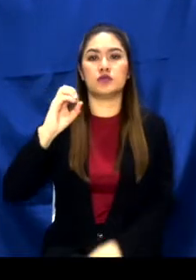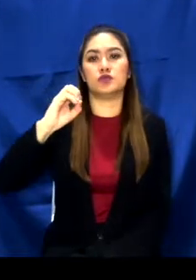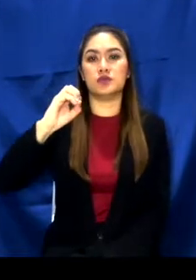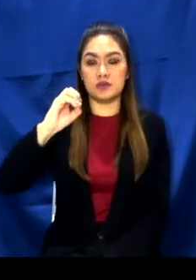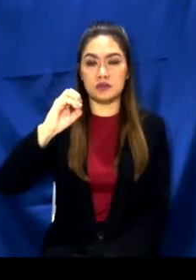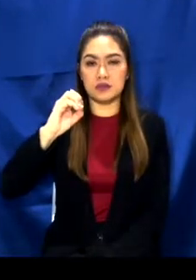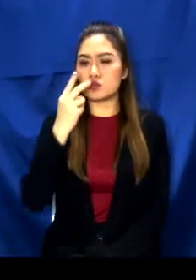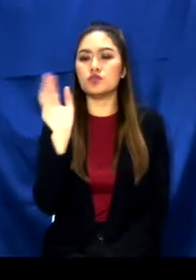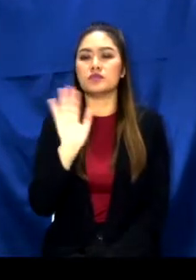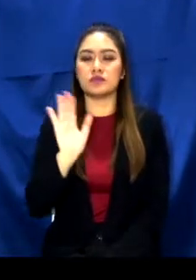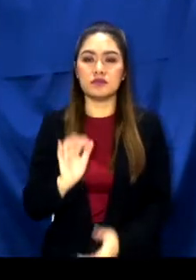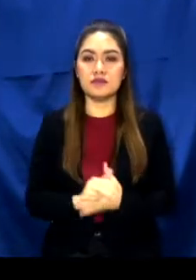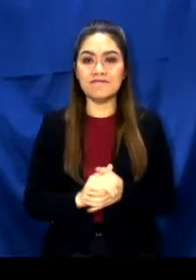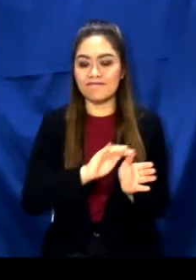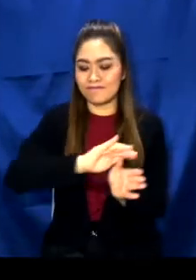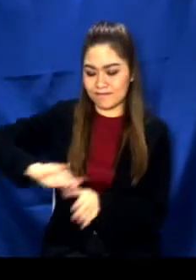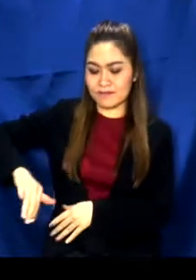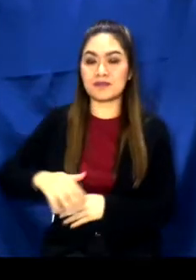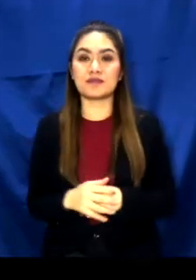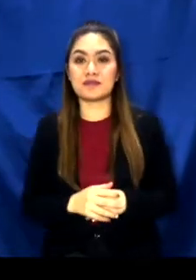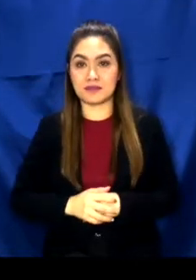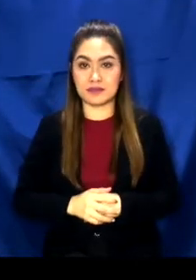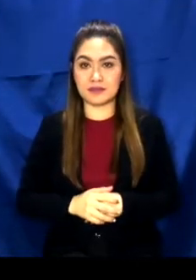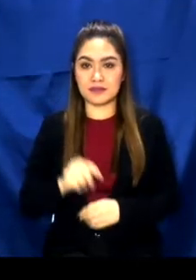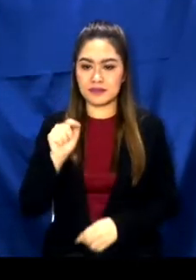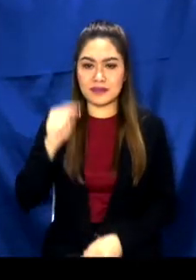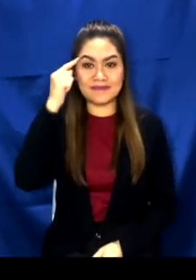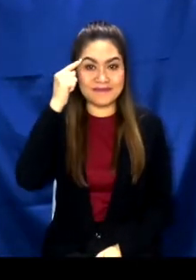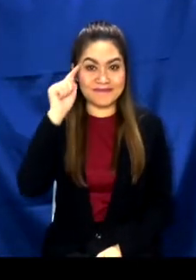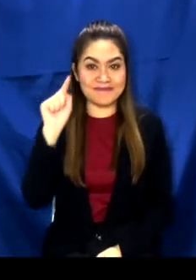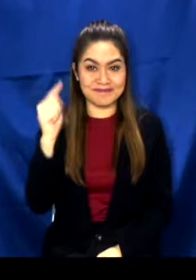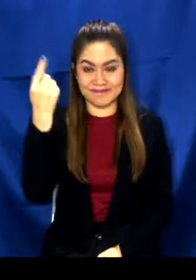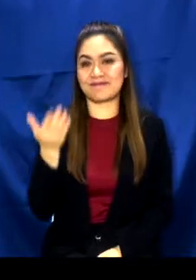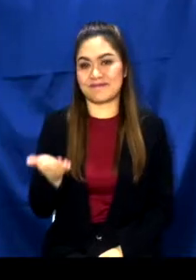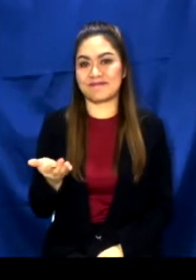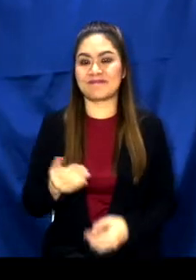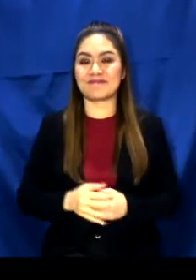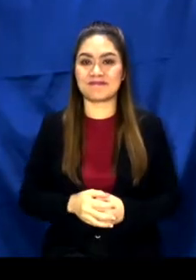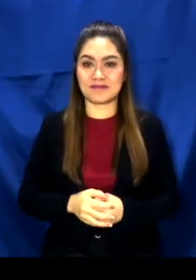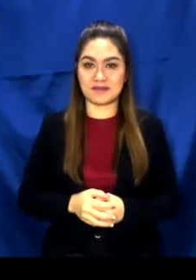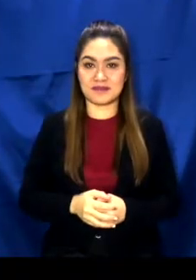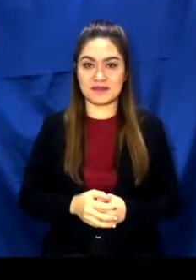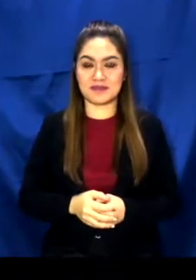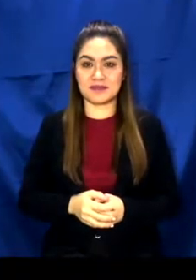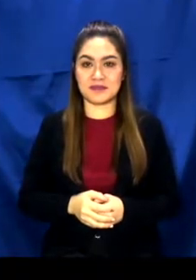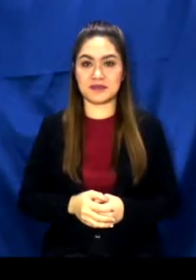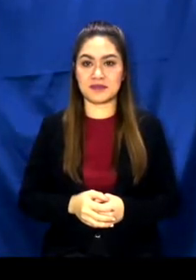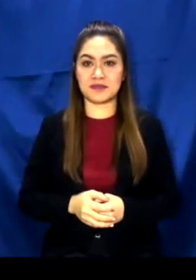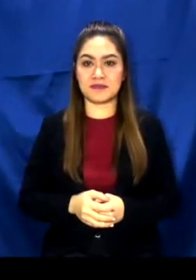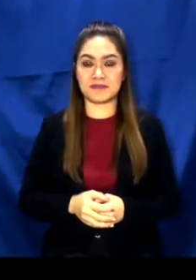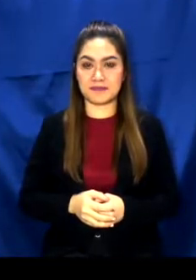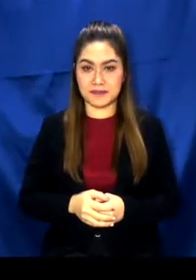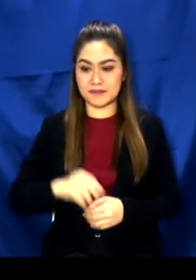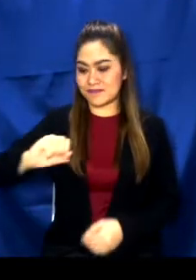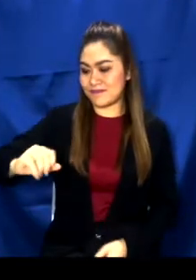ไปดูมันจากนั้นปุ๊บเรากด create ค่ะตรงนี้